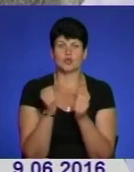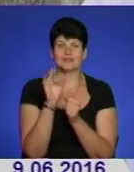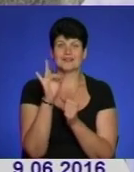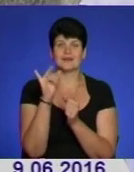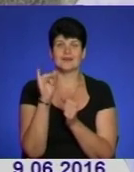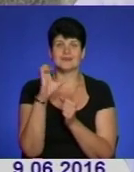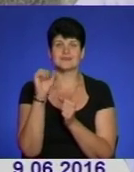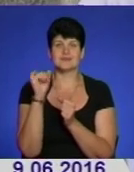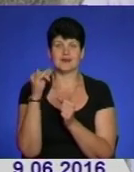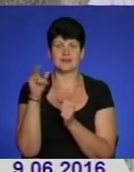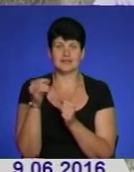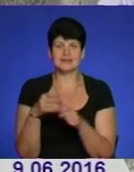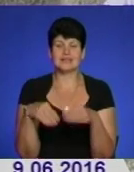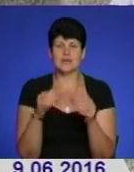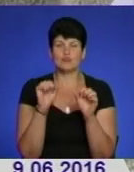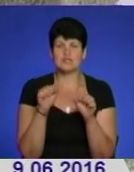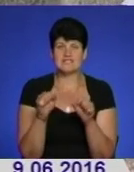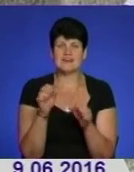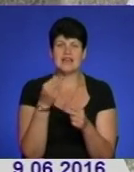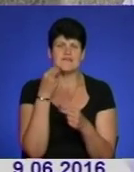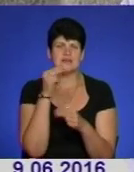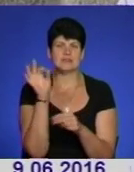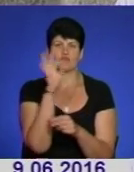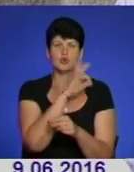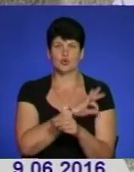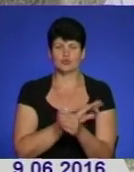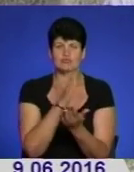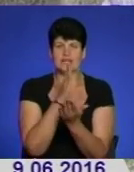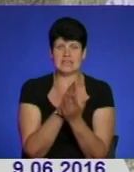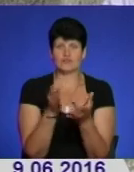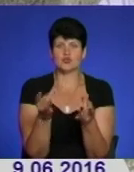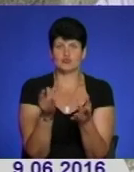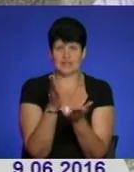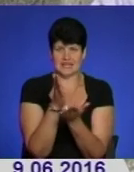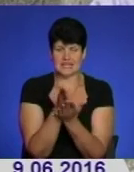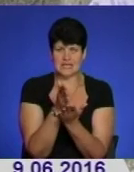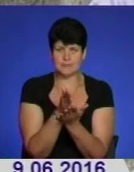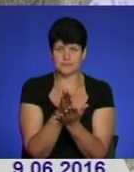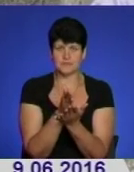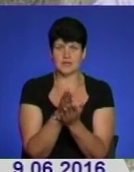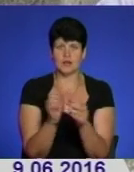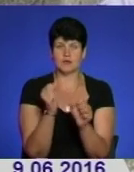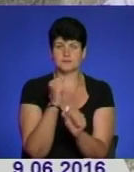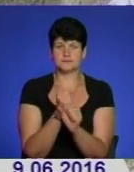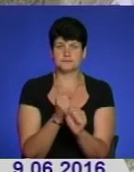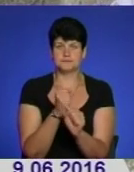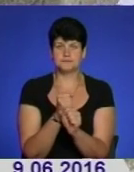дає можливість ефективно використовувати наявну сировину, котра є, безпосередньо формується з